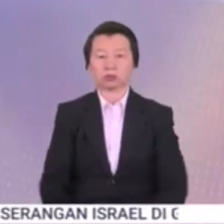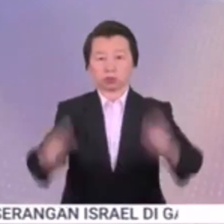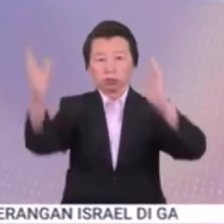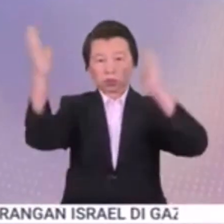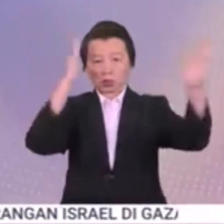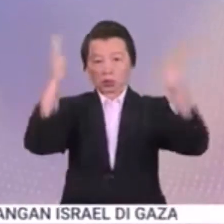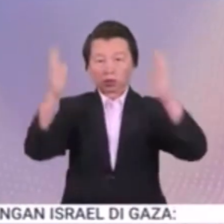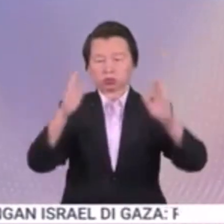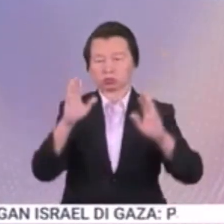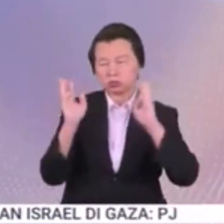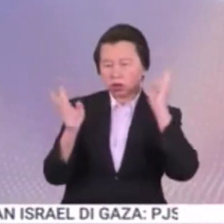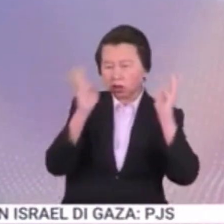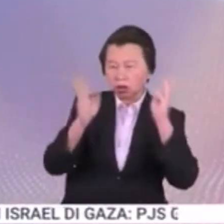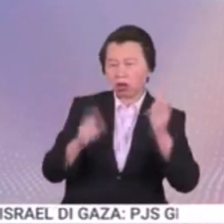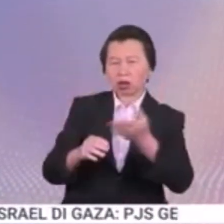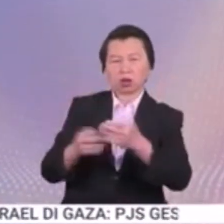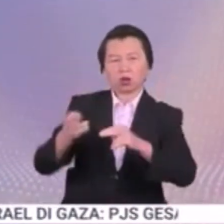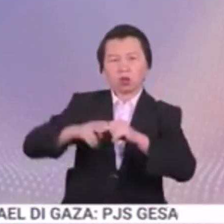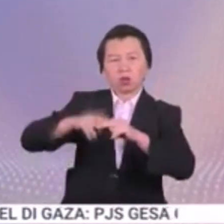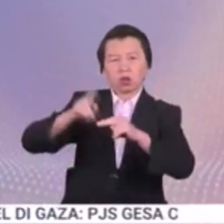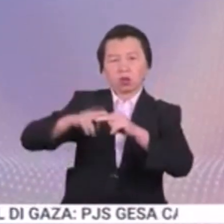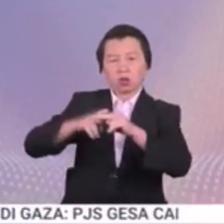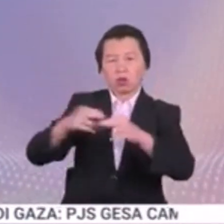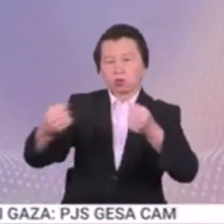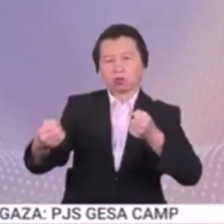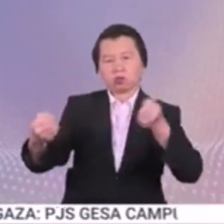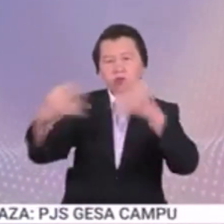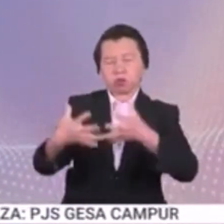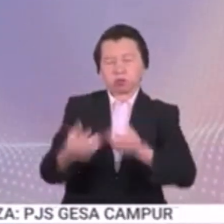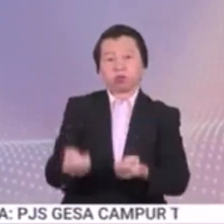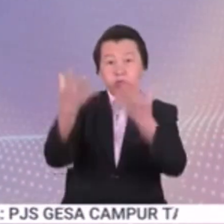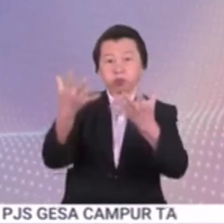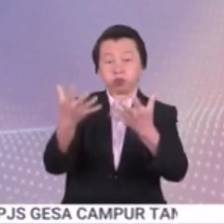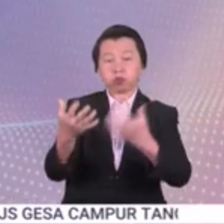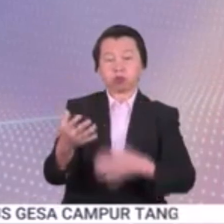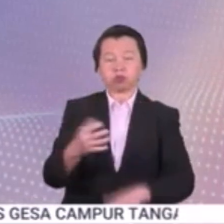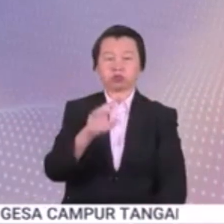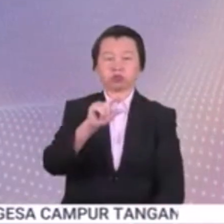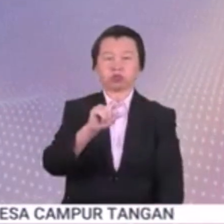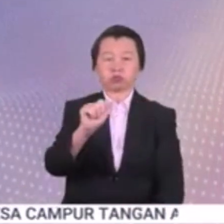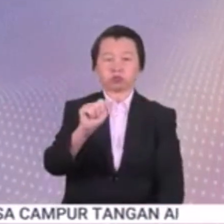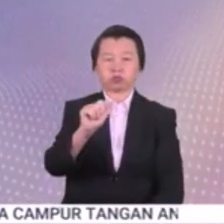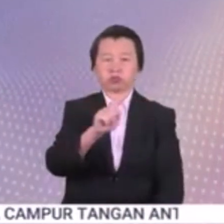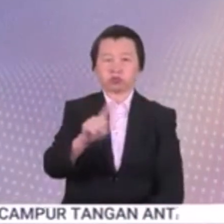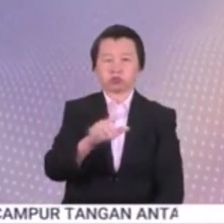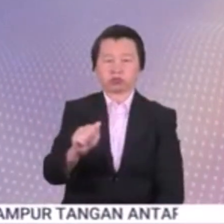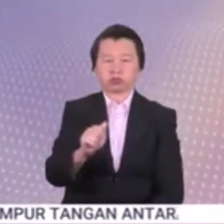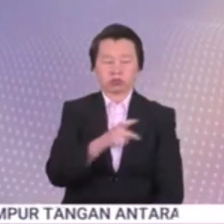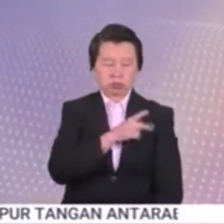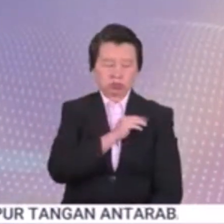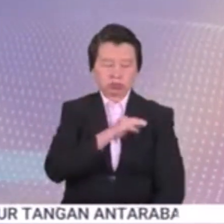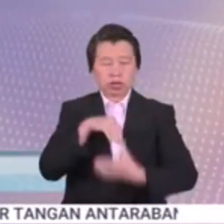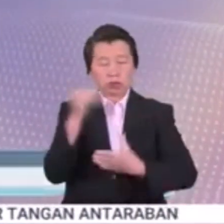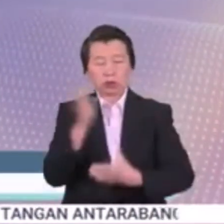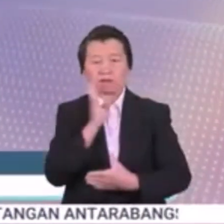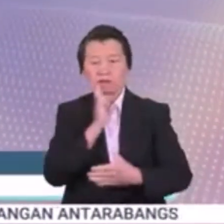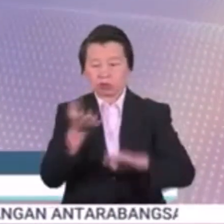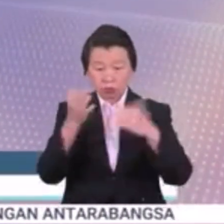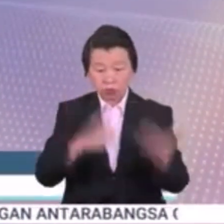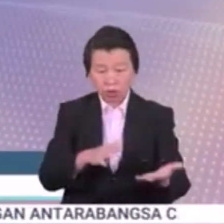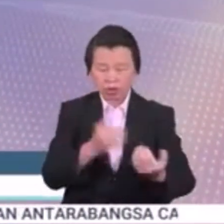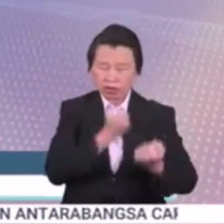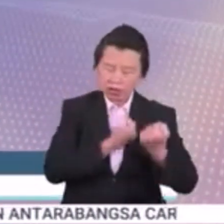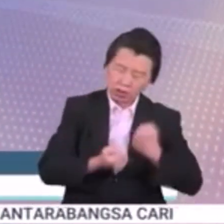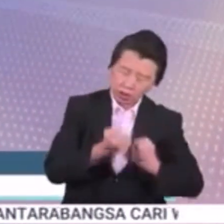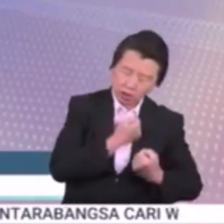Malaysia melahirkan kebimbangan Terhadap Peningkatan pertempuran di sekitar Semenanjung Kaza Kementerian Luar dalam kenyataan berkata kehilangan nyawa